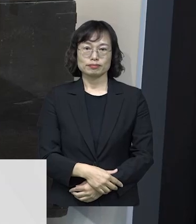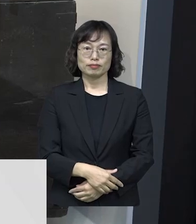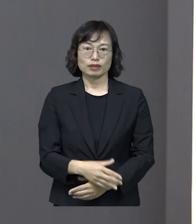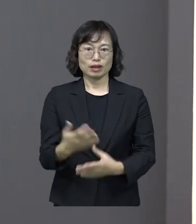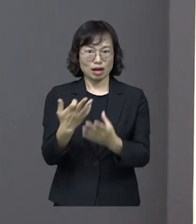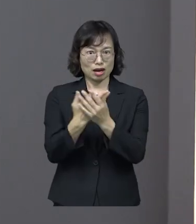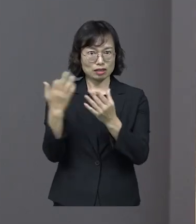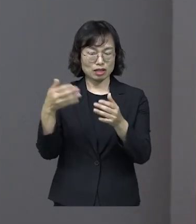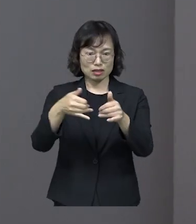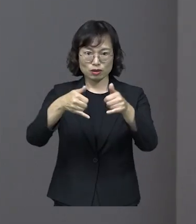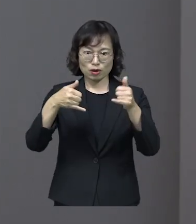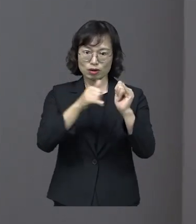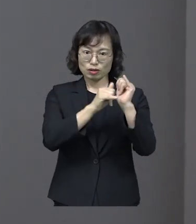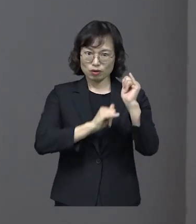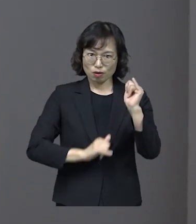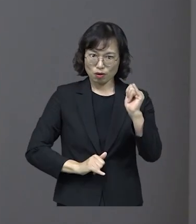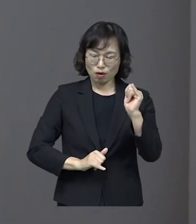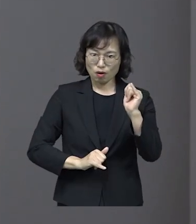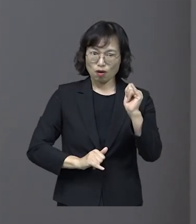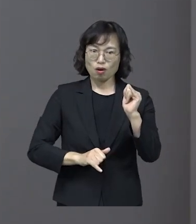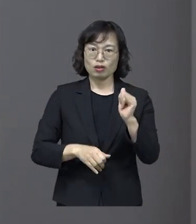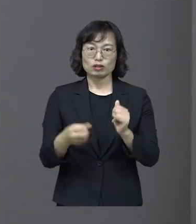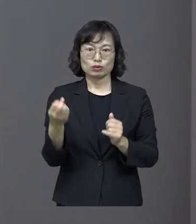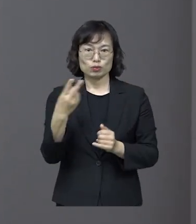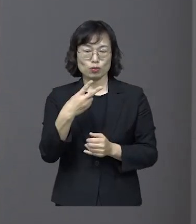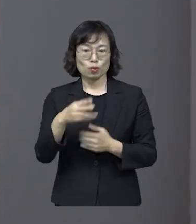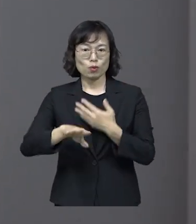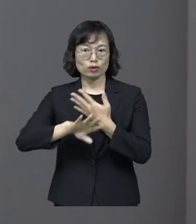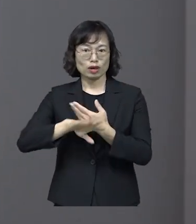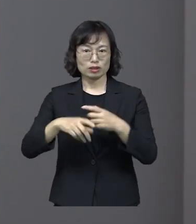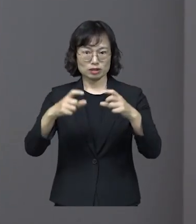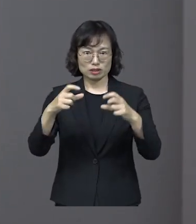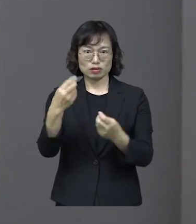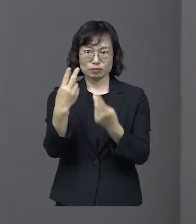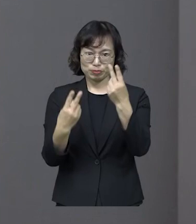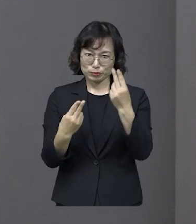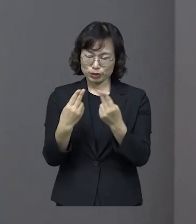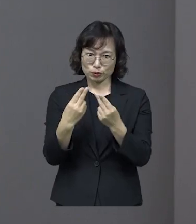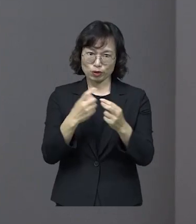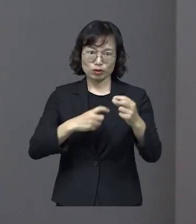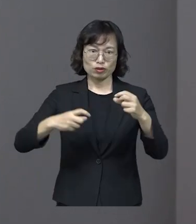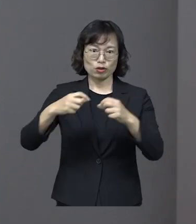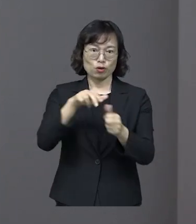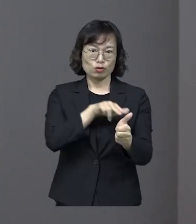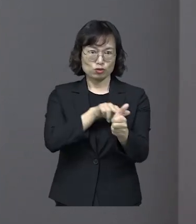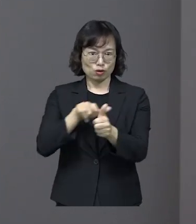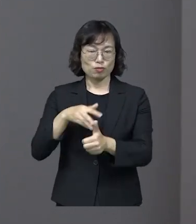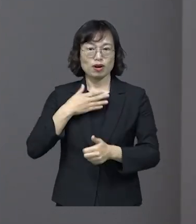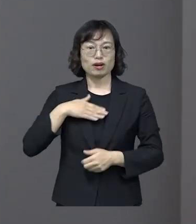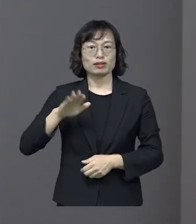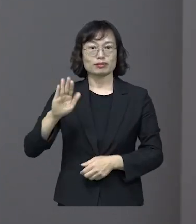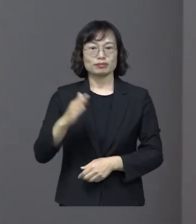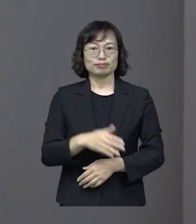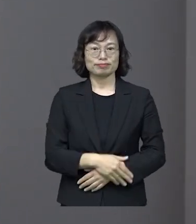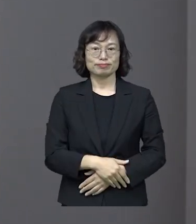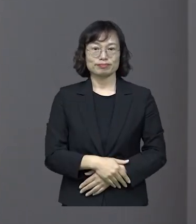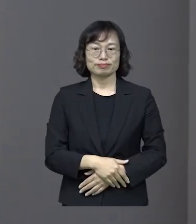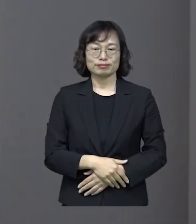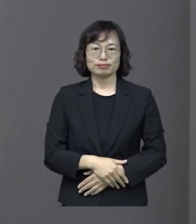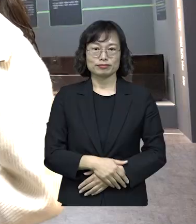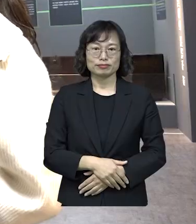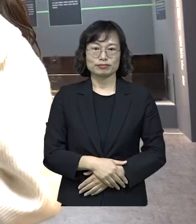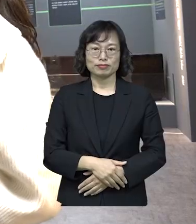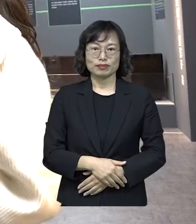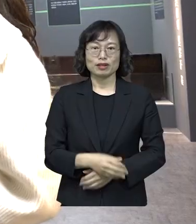것입니다. 덕분에 양산 반다지의 역사적 학술성부터 다른 지역과의 차별점까지 많은 것들을 배울 수